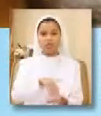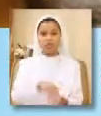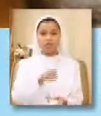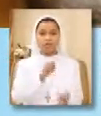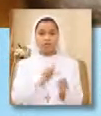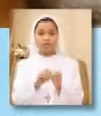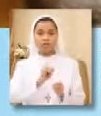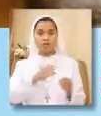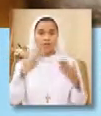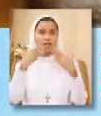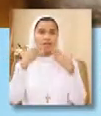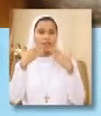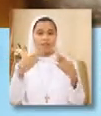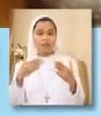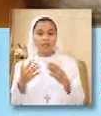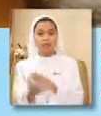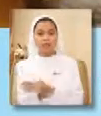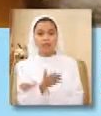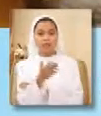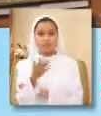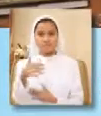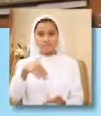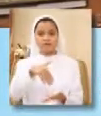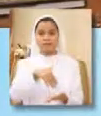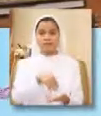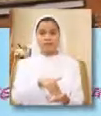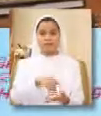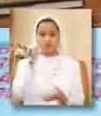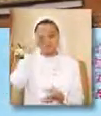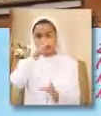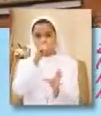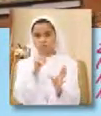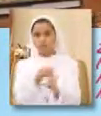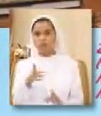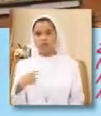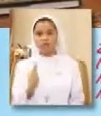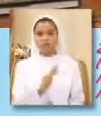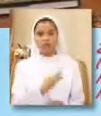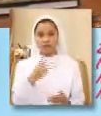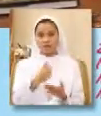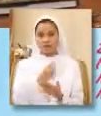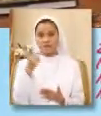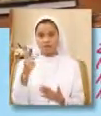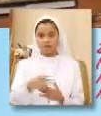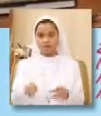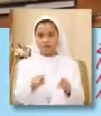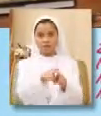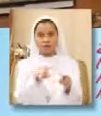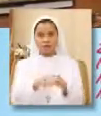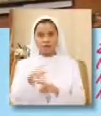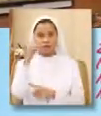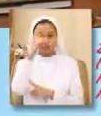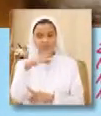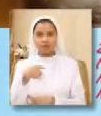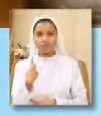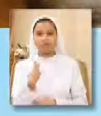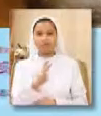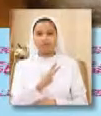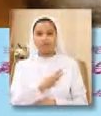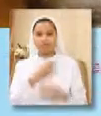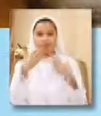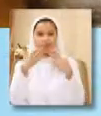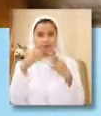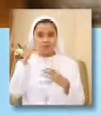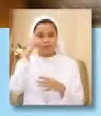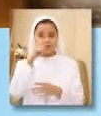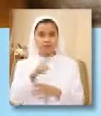sa aming programa at napapasalamat ako sa ating sister Edeline na sa pamamagitan niya ay nakakapag-communicate din